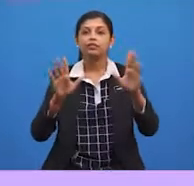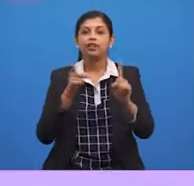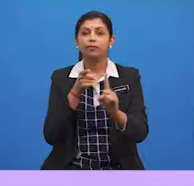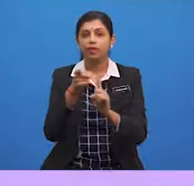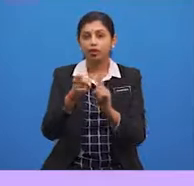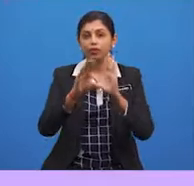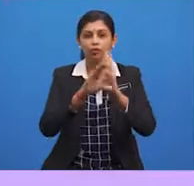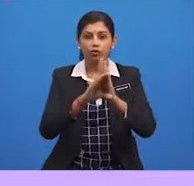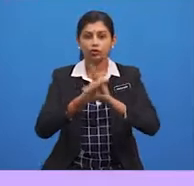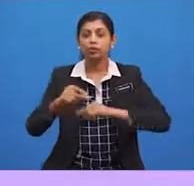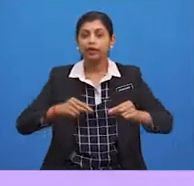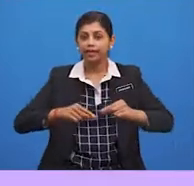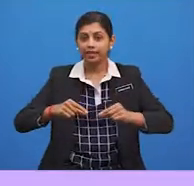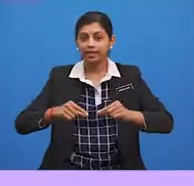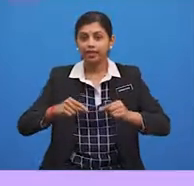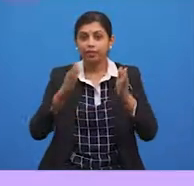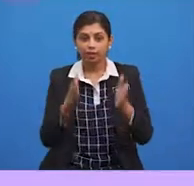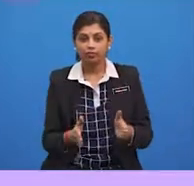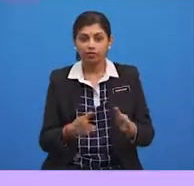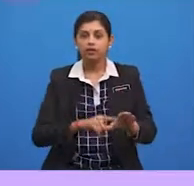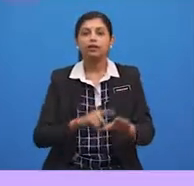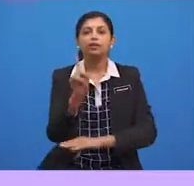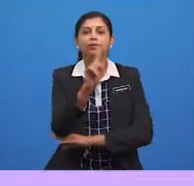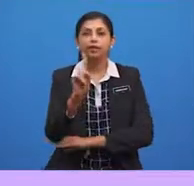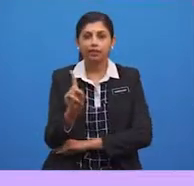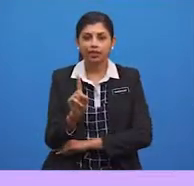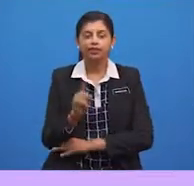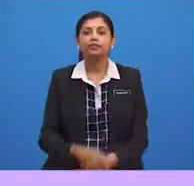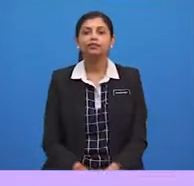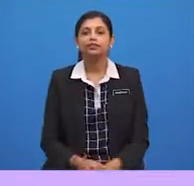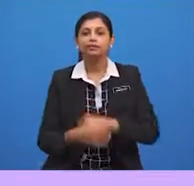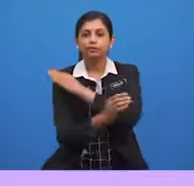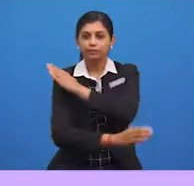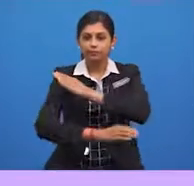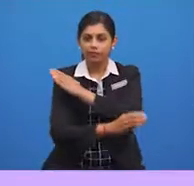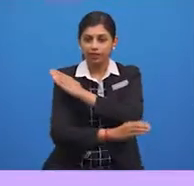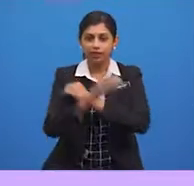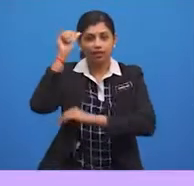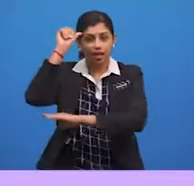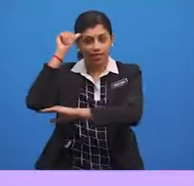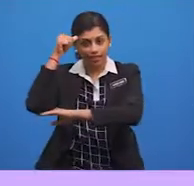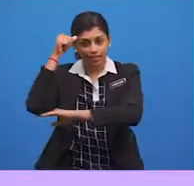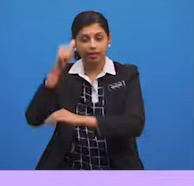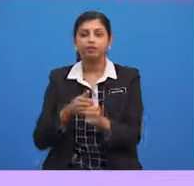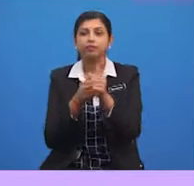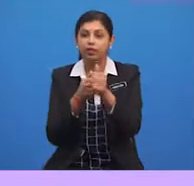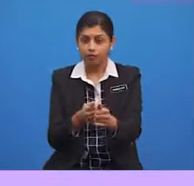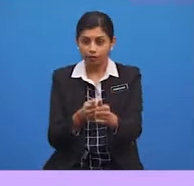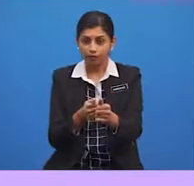contoh kegiatan manusia di mana-mana negara Asia